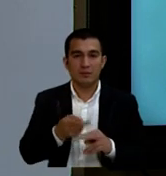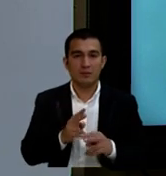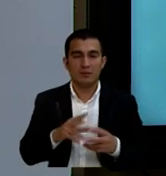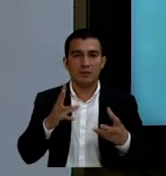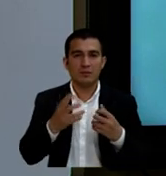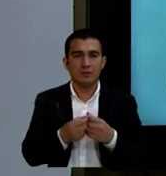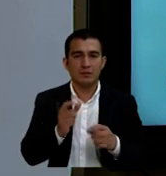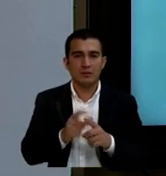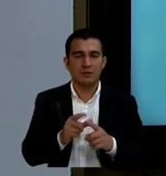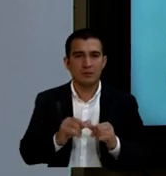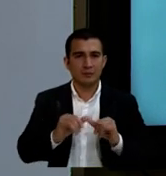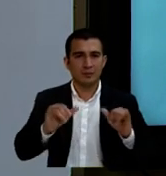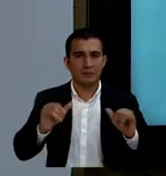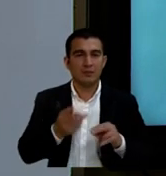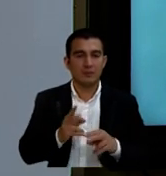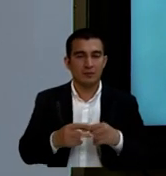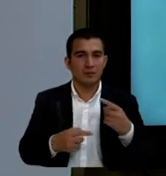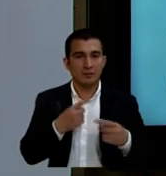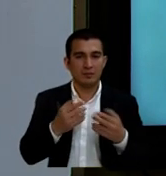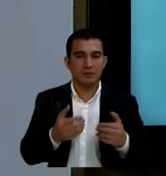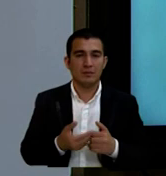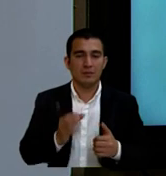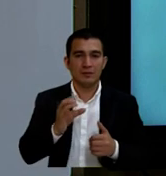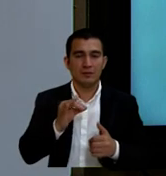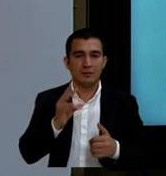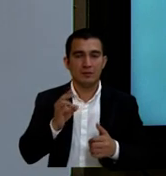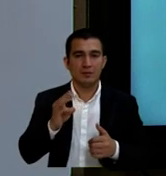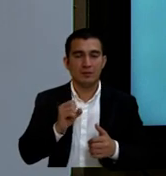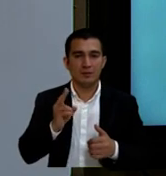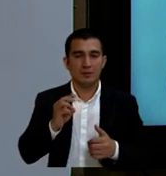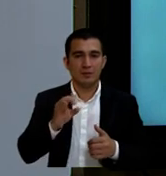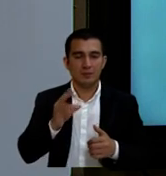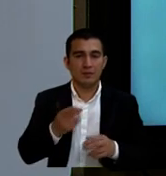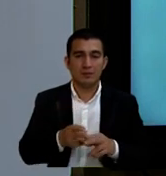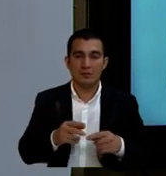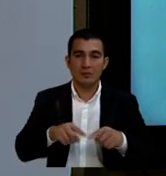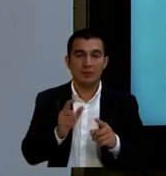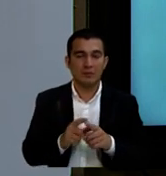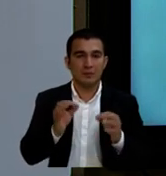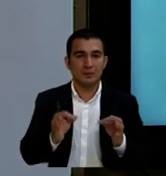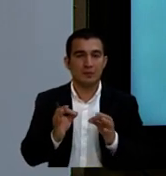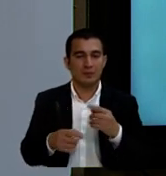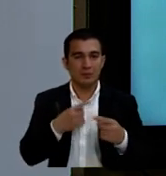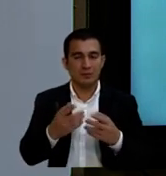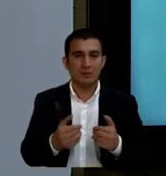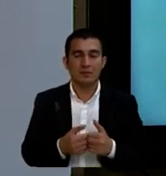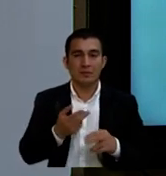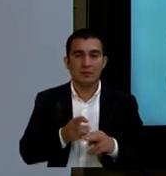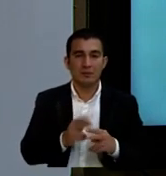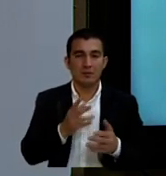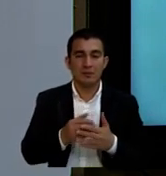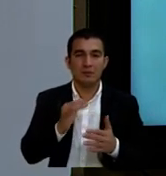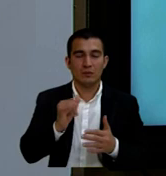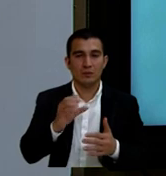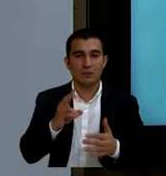so'z shakllarining to'g'ri ishlatilishi. Sintaktik me'yorlar, gaplarni to'g'ri tuzish. Va uslubiy